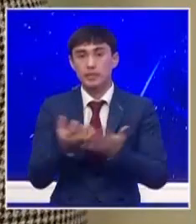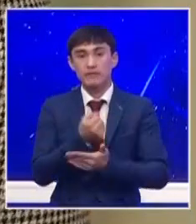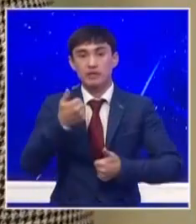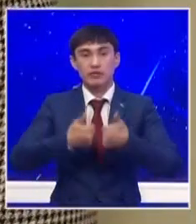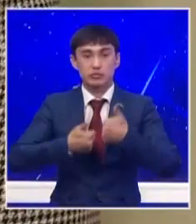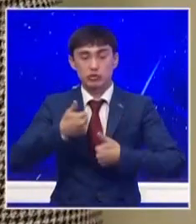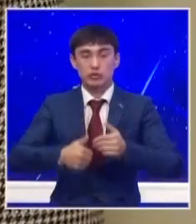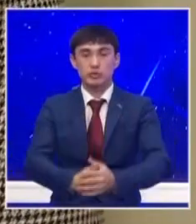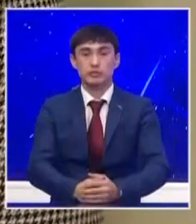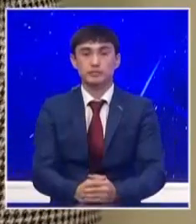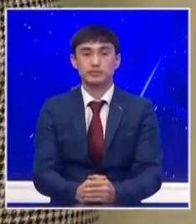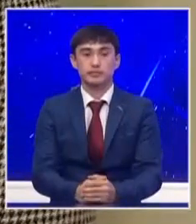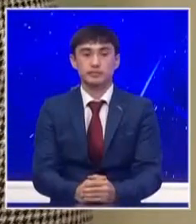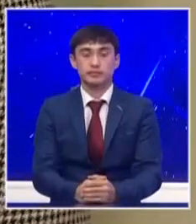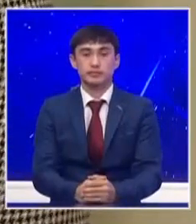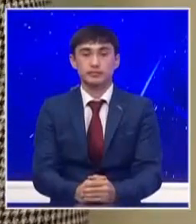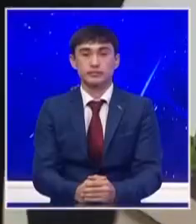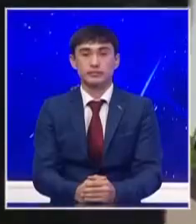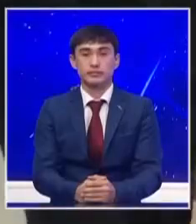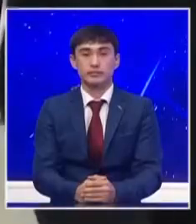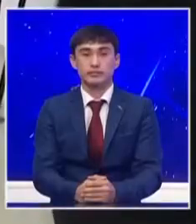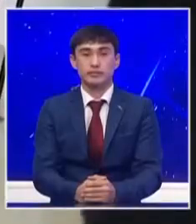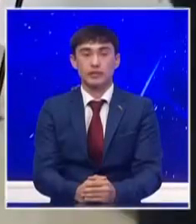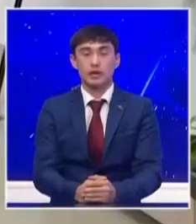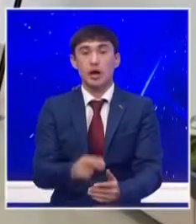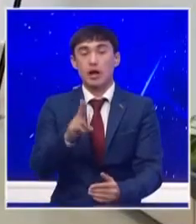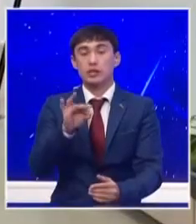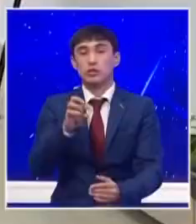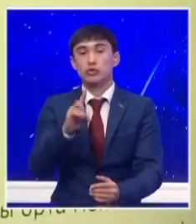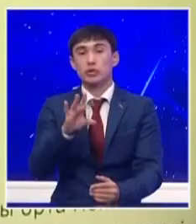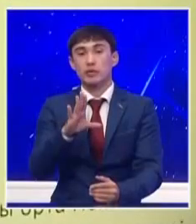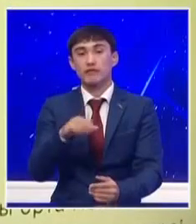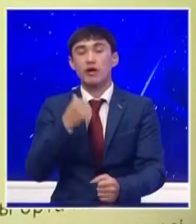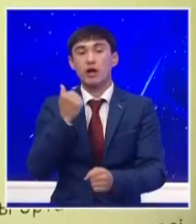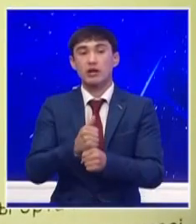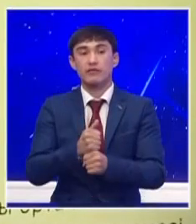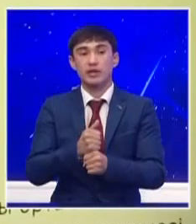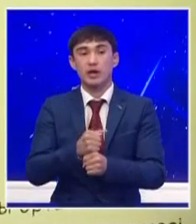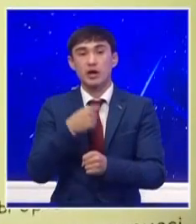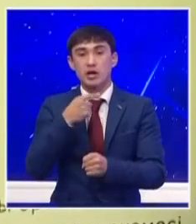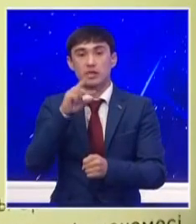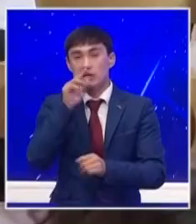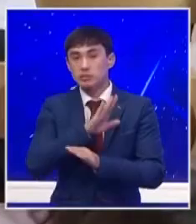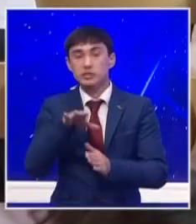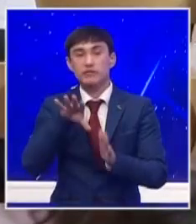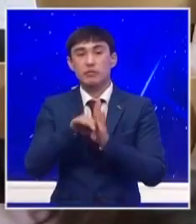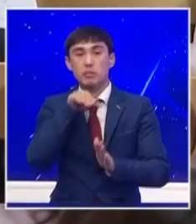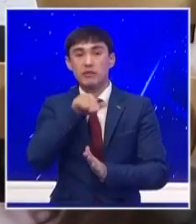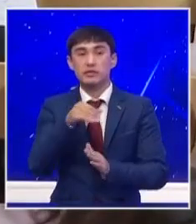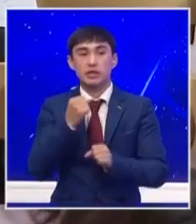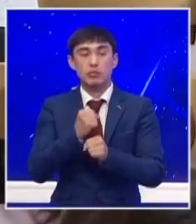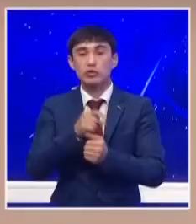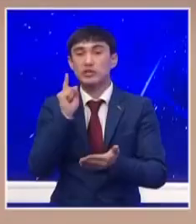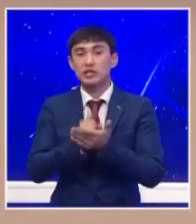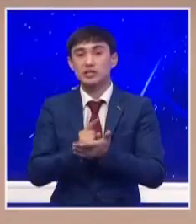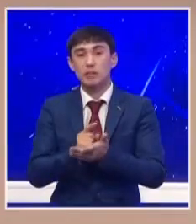всевозможных конкурсах по словам колсона кужахметова самое главное - это не ошибиться в выборе профессии ведь работа